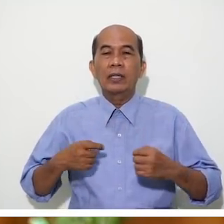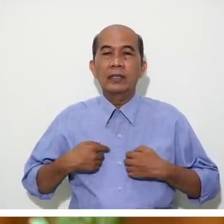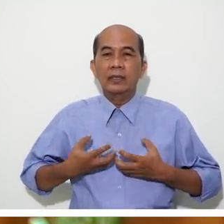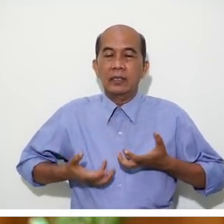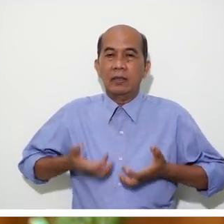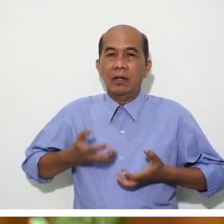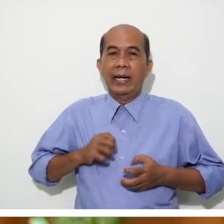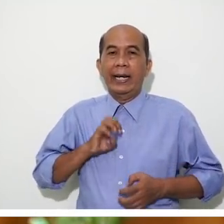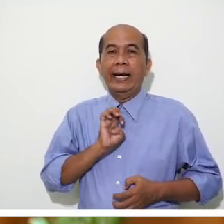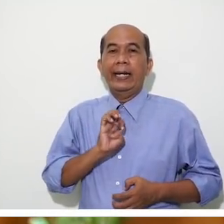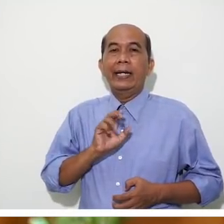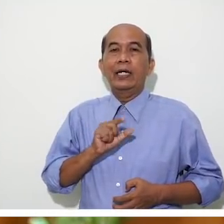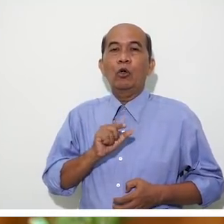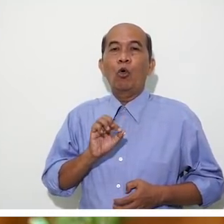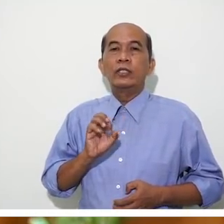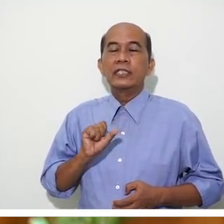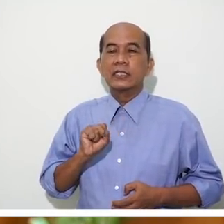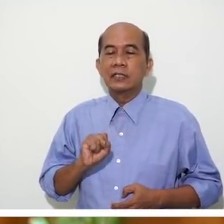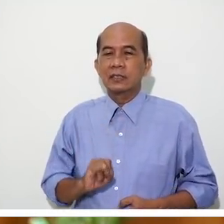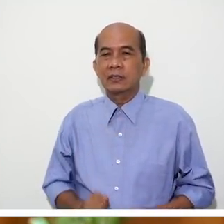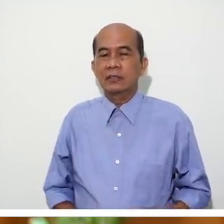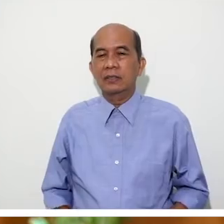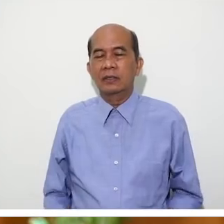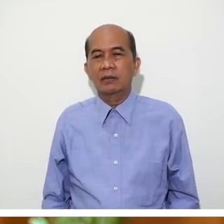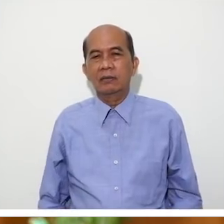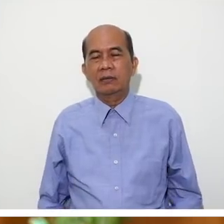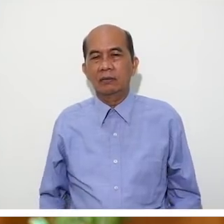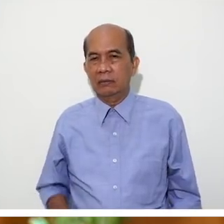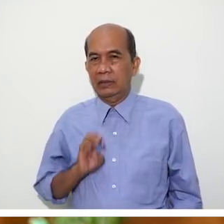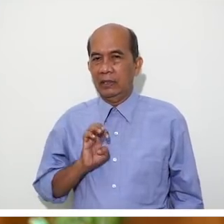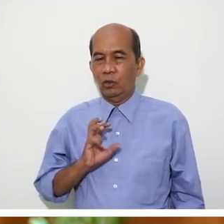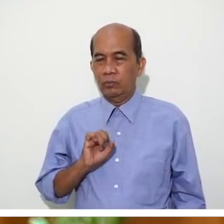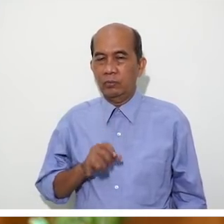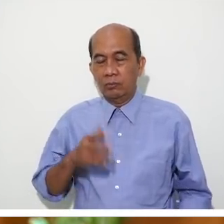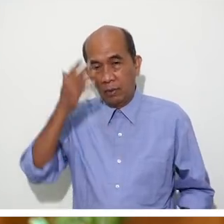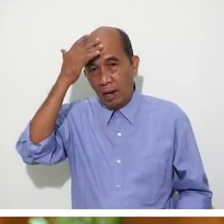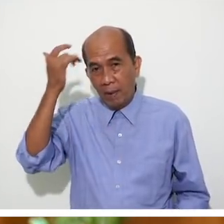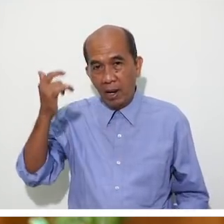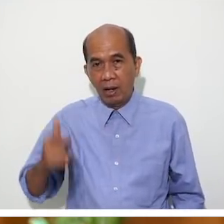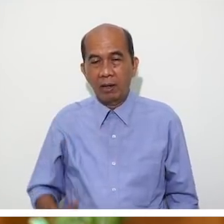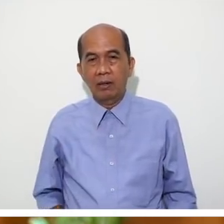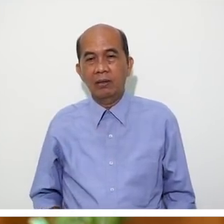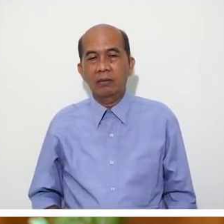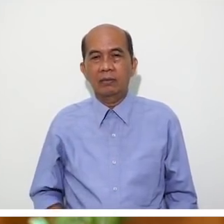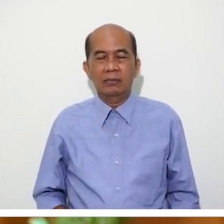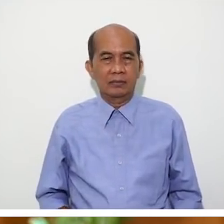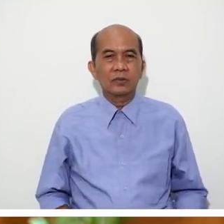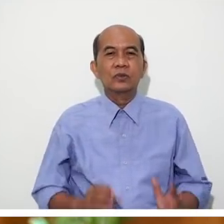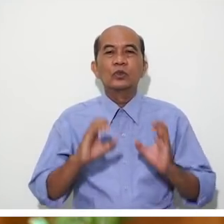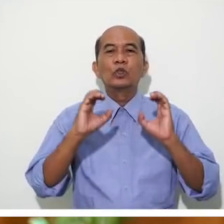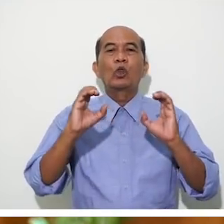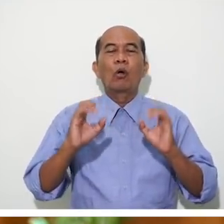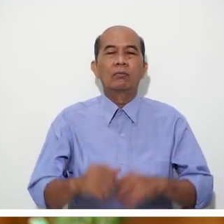oleh egoisme. Egomu. Mengapa? Saya tunjukkan pada saudara.